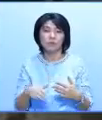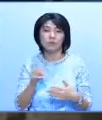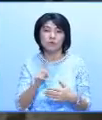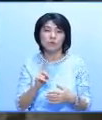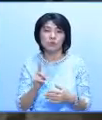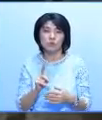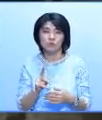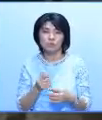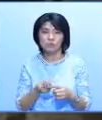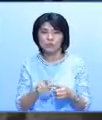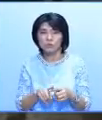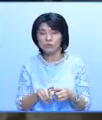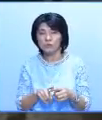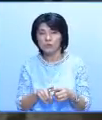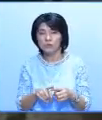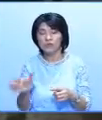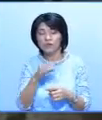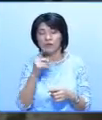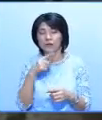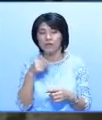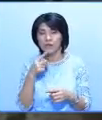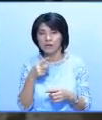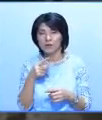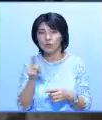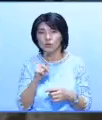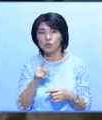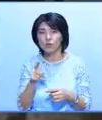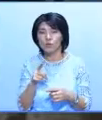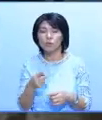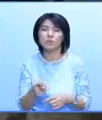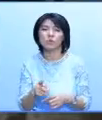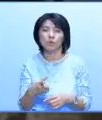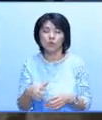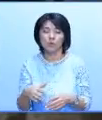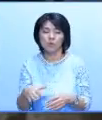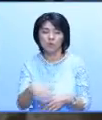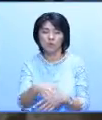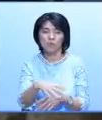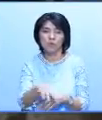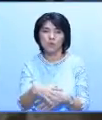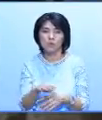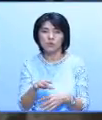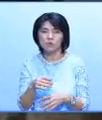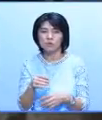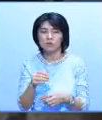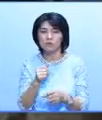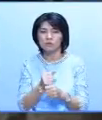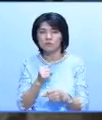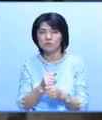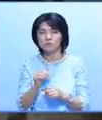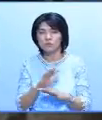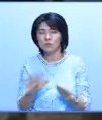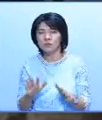наразылықтар туындайды, өйткені көбі айтады, мына дворға неге сіздер қаратып жарықтан жұмыстарын істей бастыңдар деп.